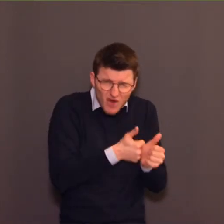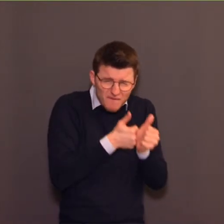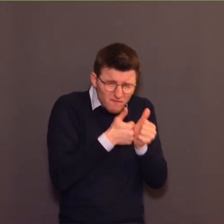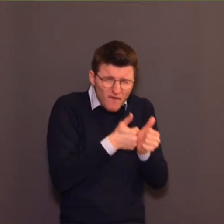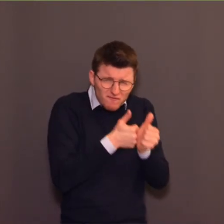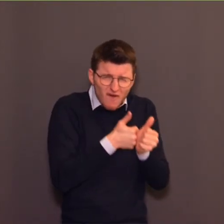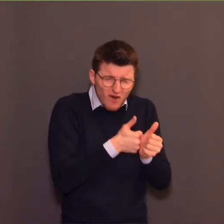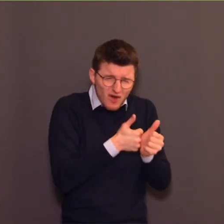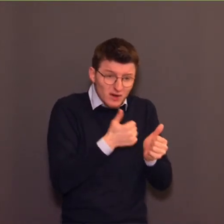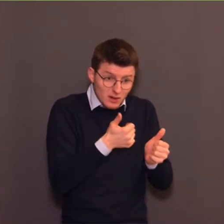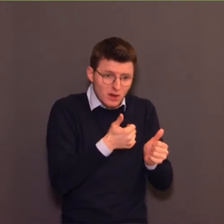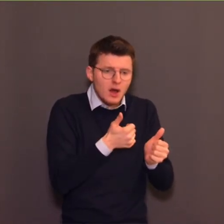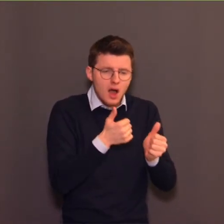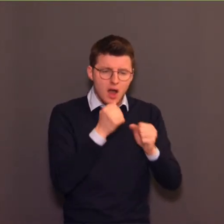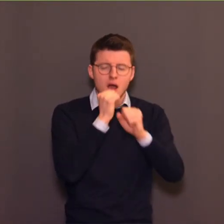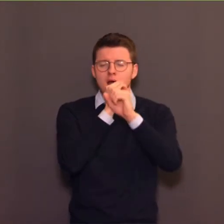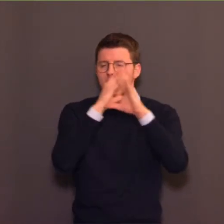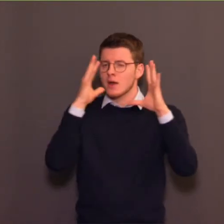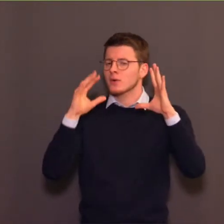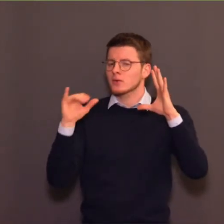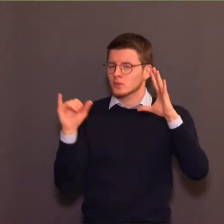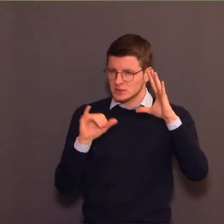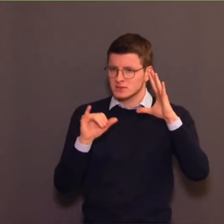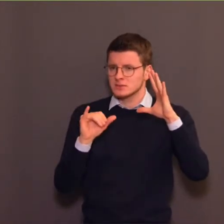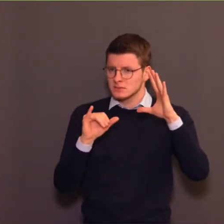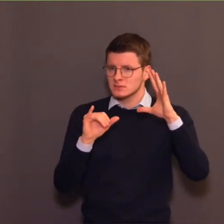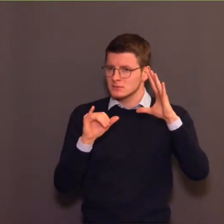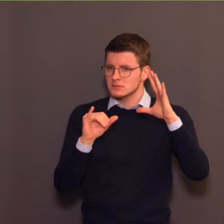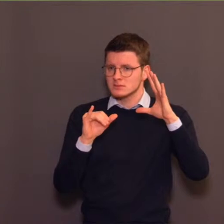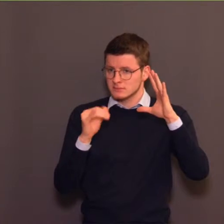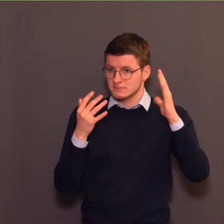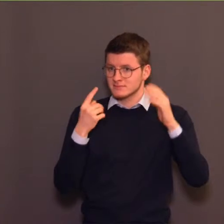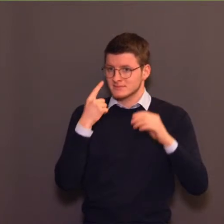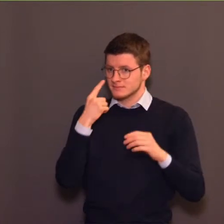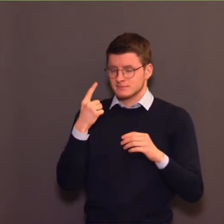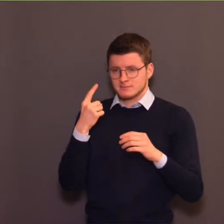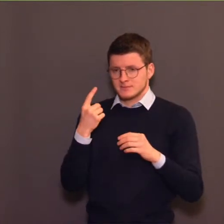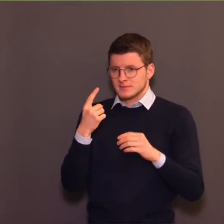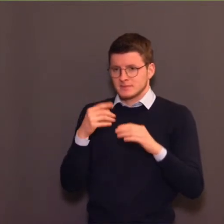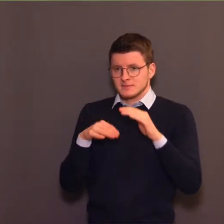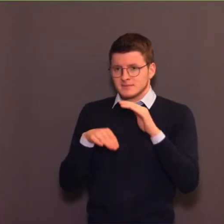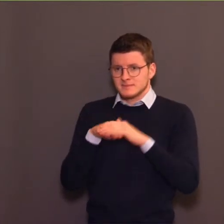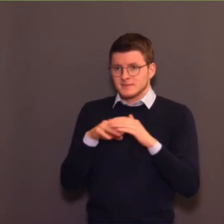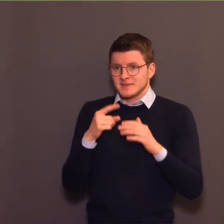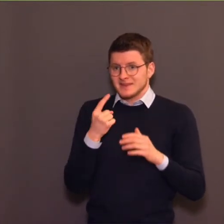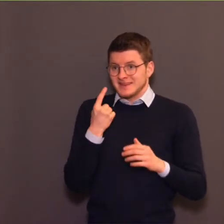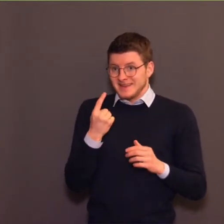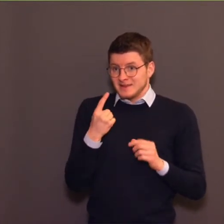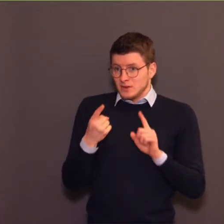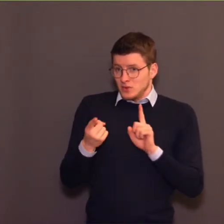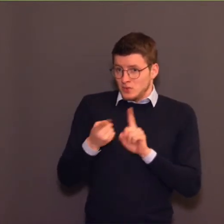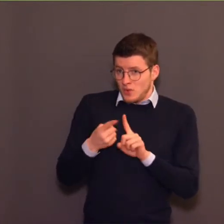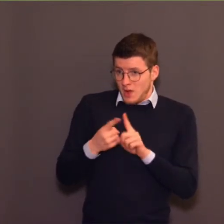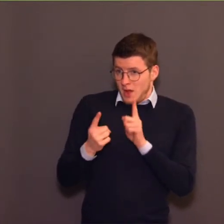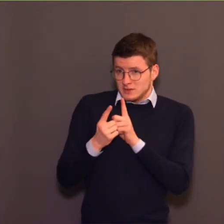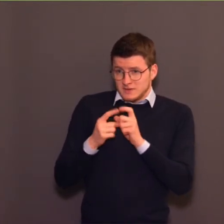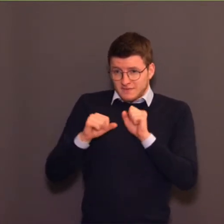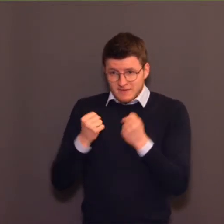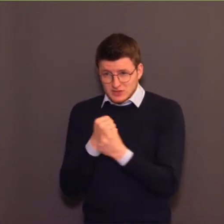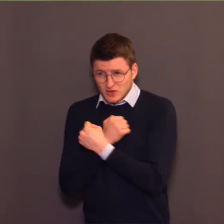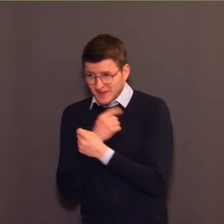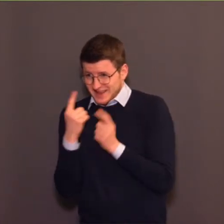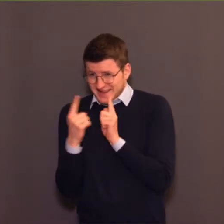We houden ons dus in principe aan 1 dicht en vast knuffelcontact per persoon buiten het